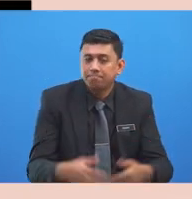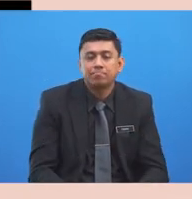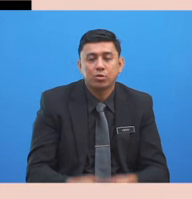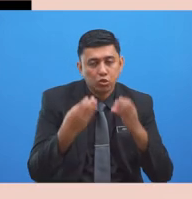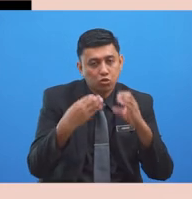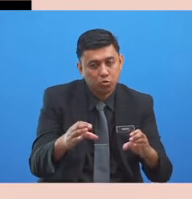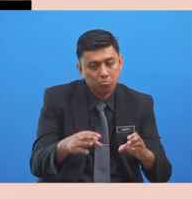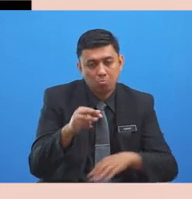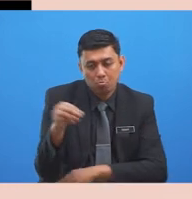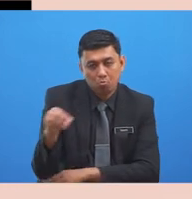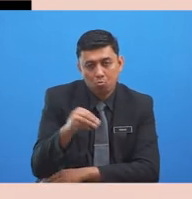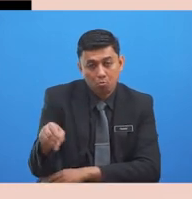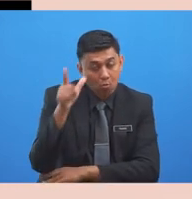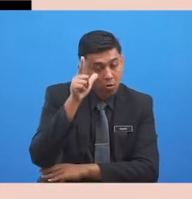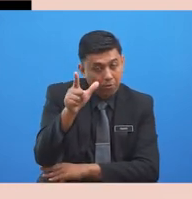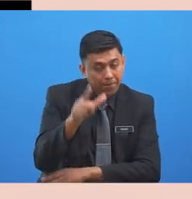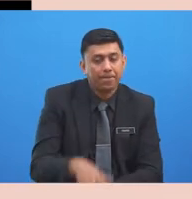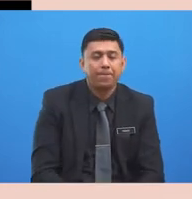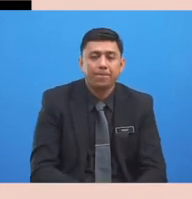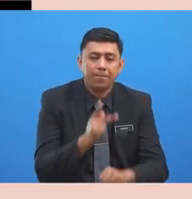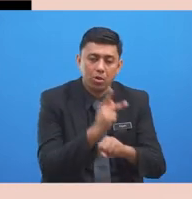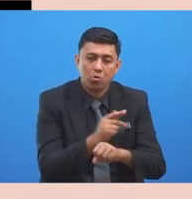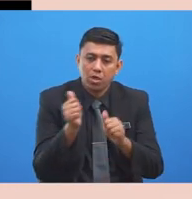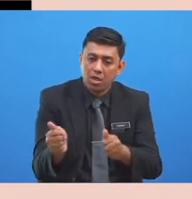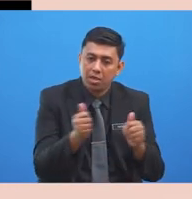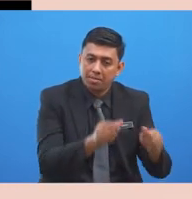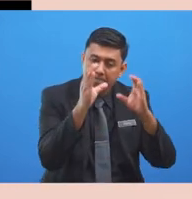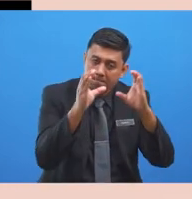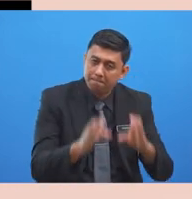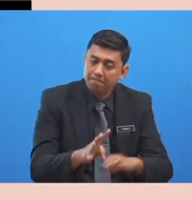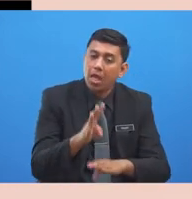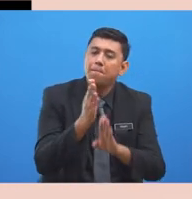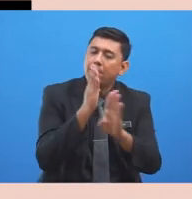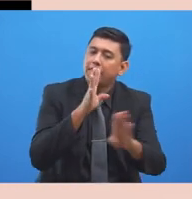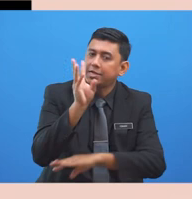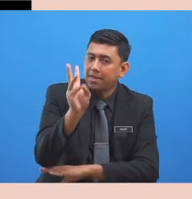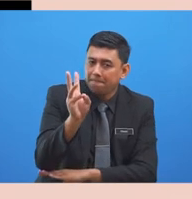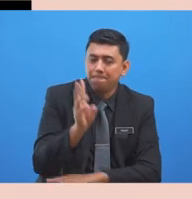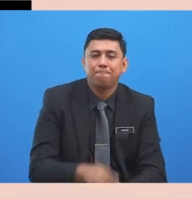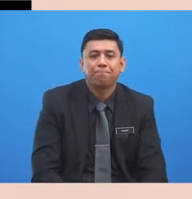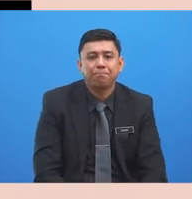cuba murid-murid lihat pada kod atau cara baris keenam.